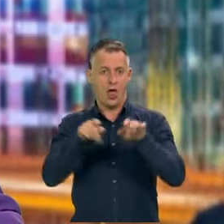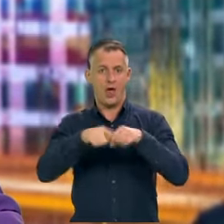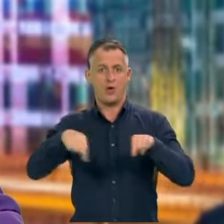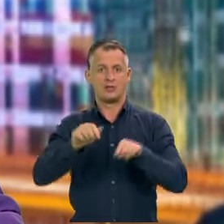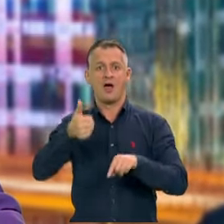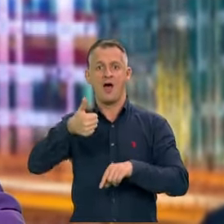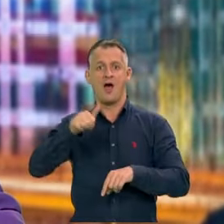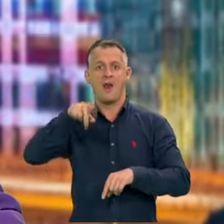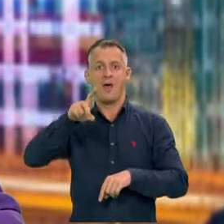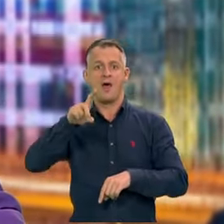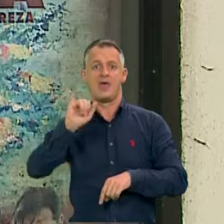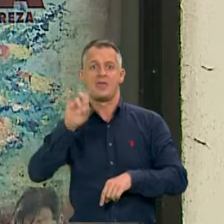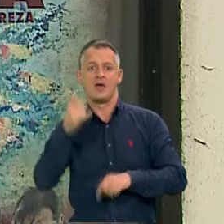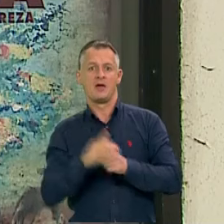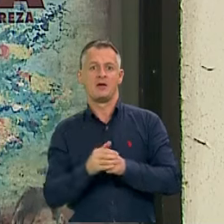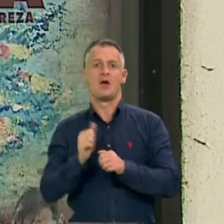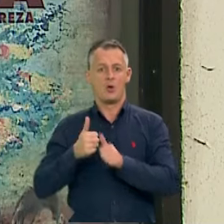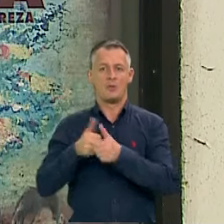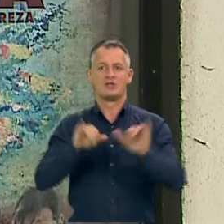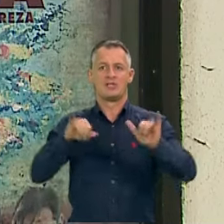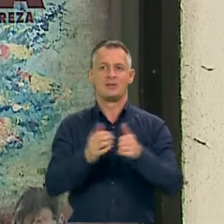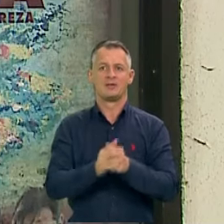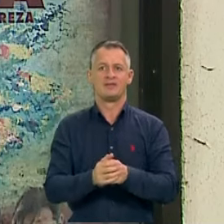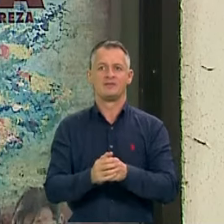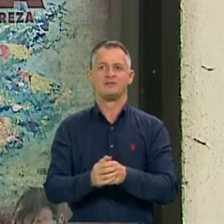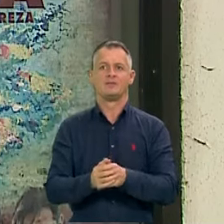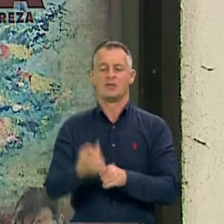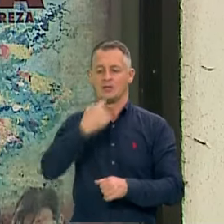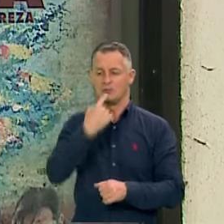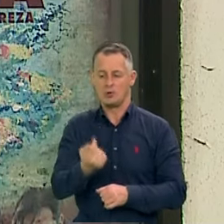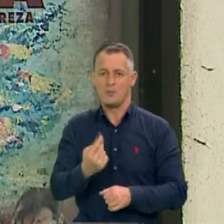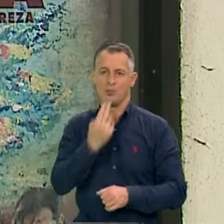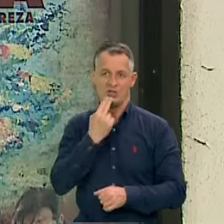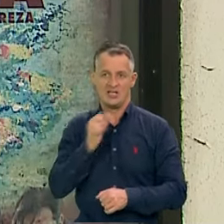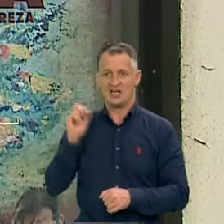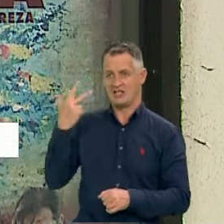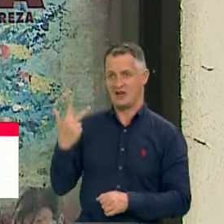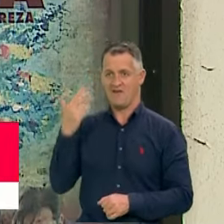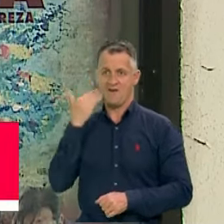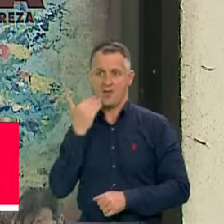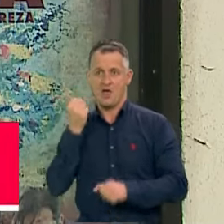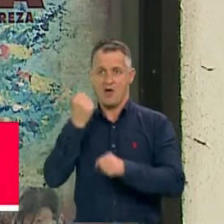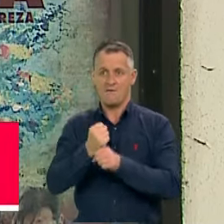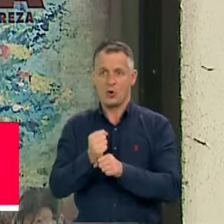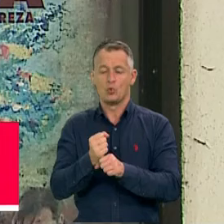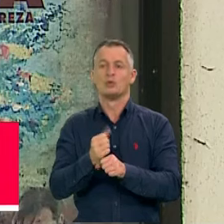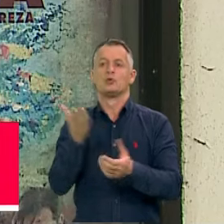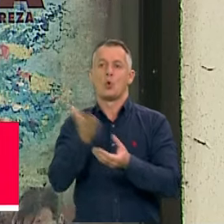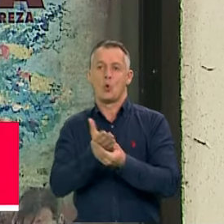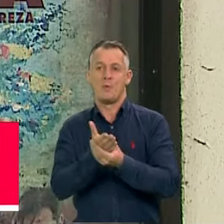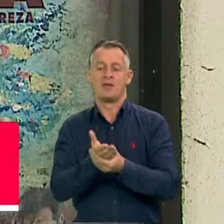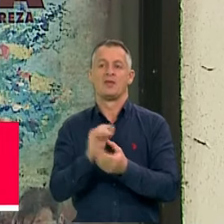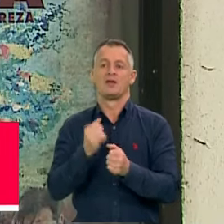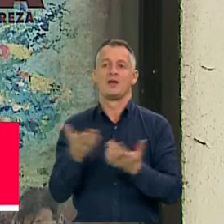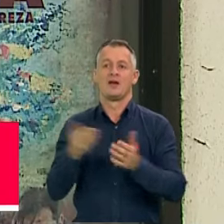urmărit cazul bun găsit potrivit polițiștilor cele trei femei au întocmit 10 registre de casă prin care au